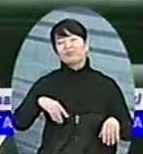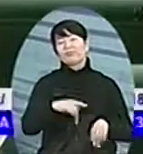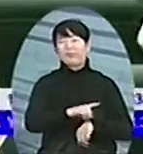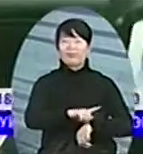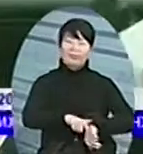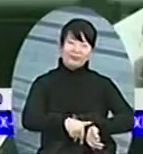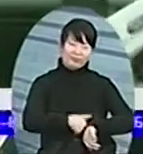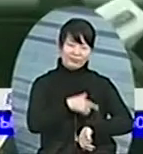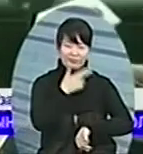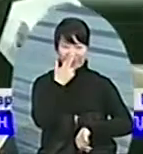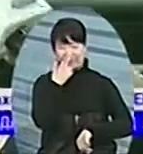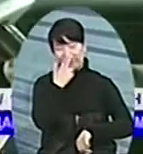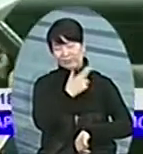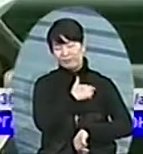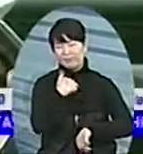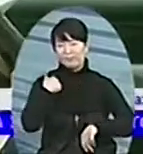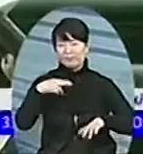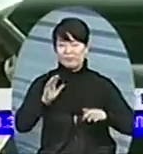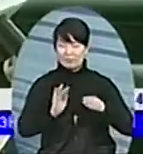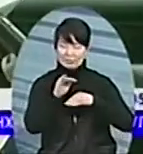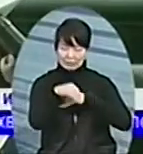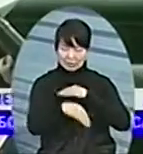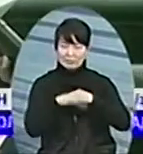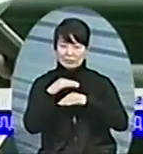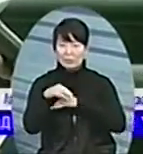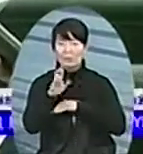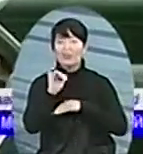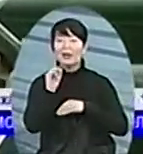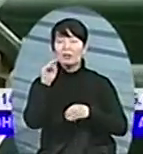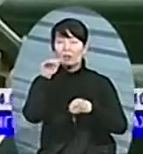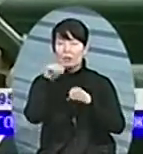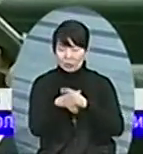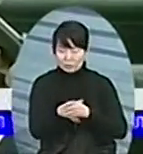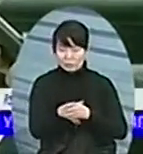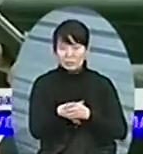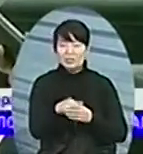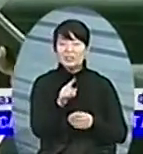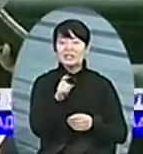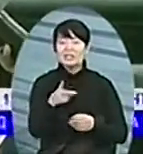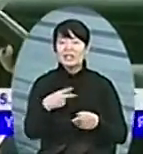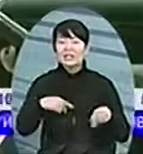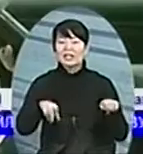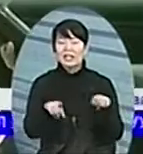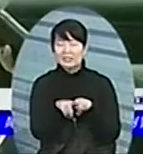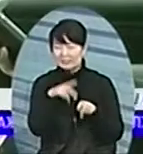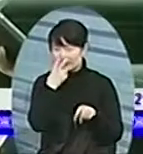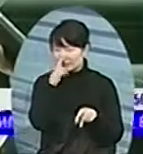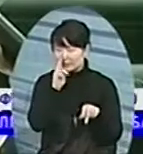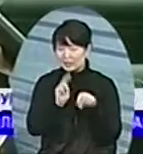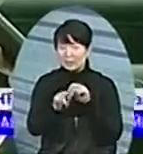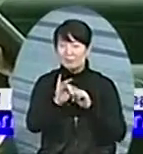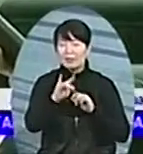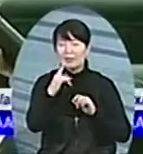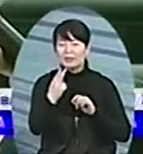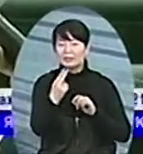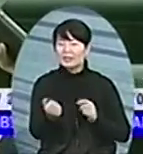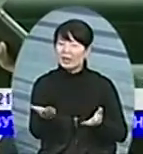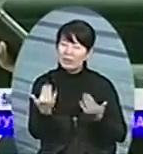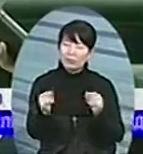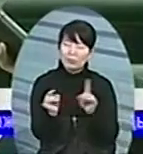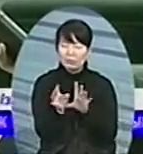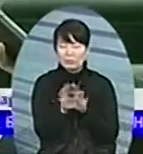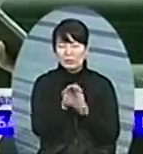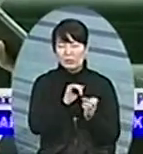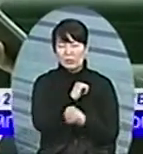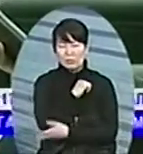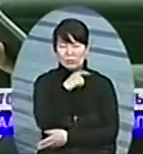А захиргааны хүнд суртлыг даваад очлаа гэхэд банкн дээр очихоор банкнд яг жирийн зээлдэгч шиг одоо шалгалт барьцаа хөрөнгө тавьдаг. А